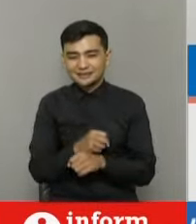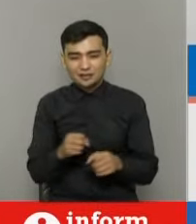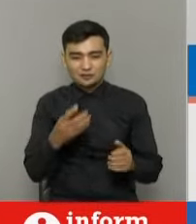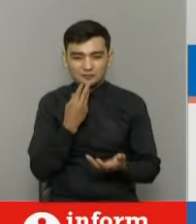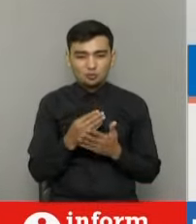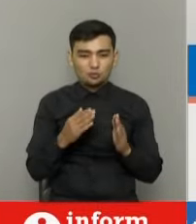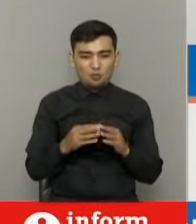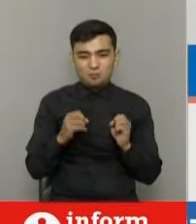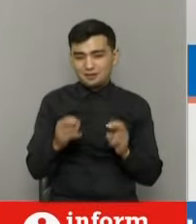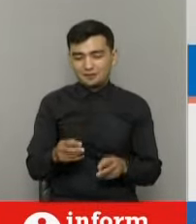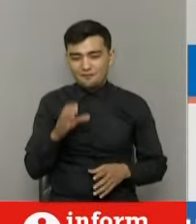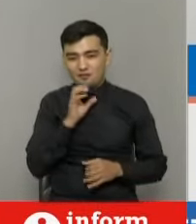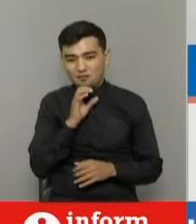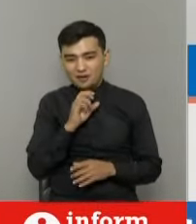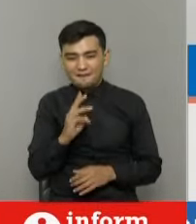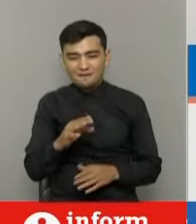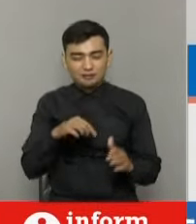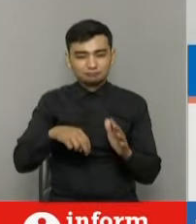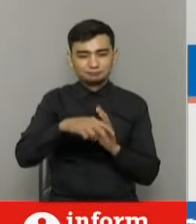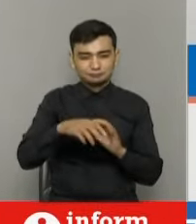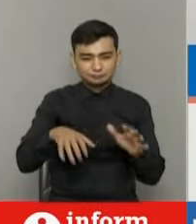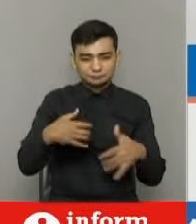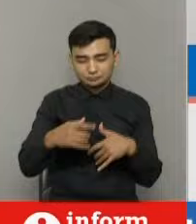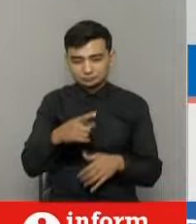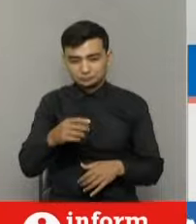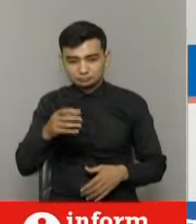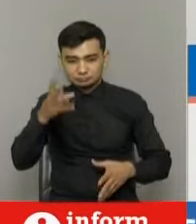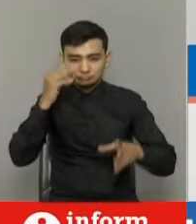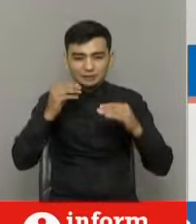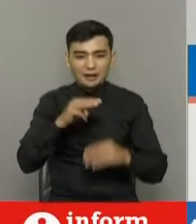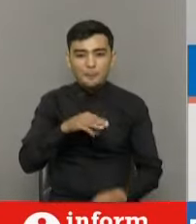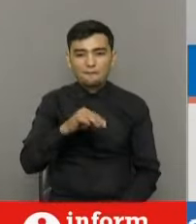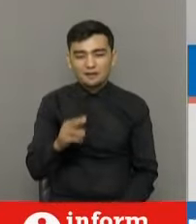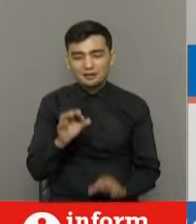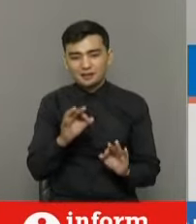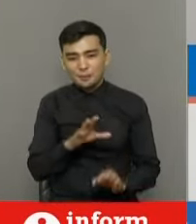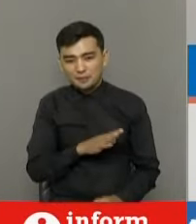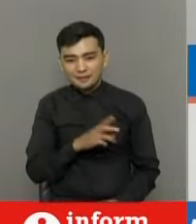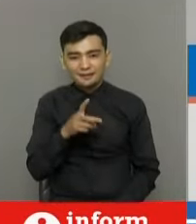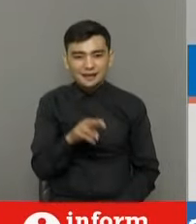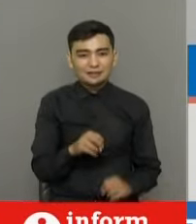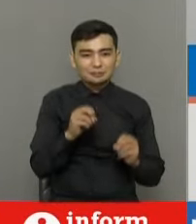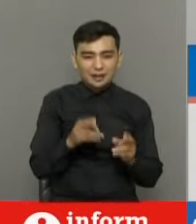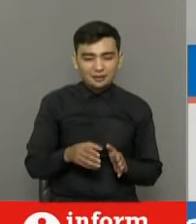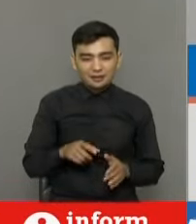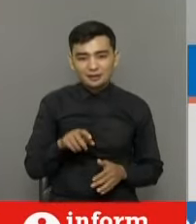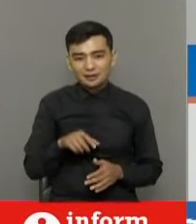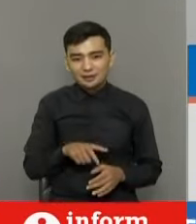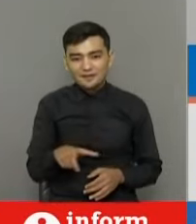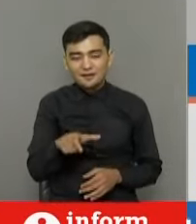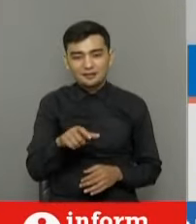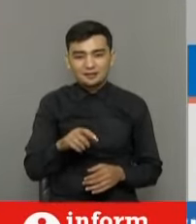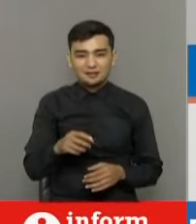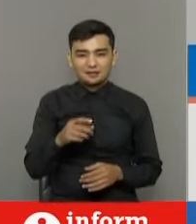дома. Квартирные воры постоянно совершенствуют навыки. В МВД рекомендуют приобретать для входной двери врезные замки